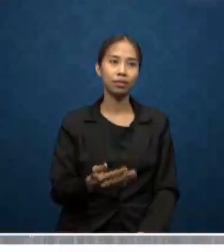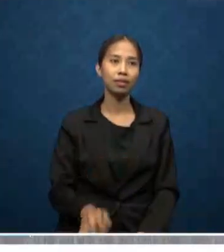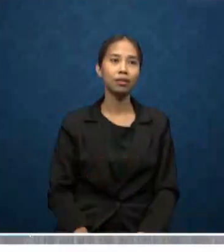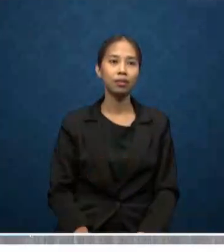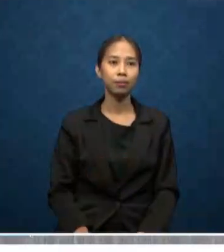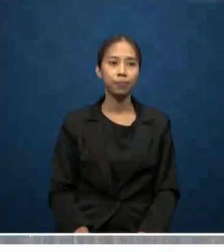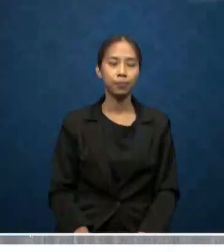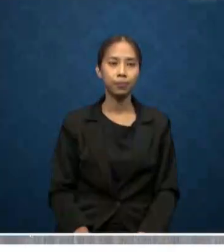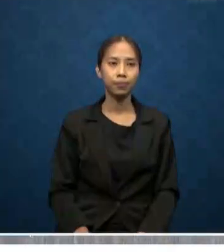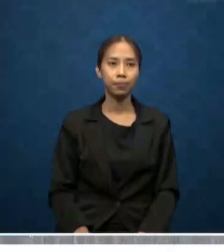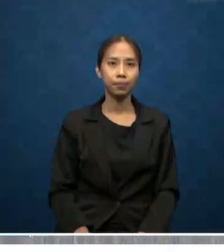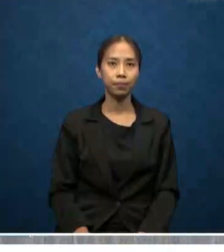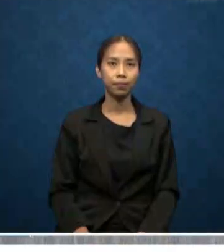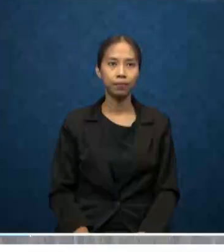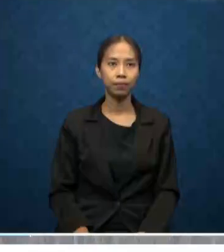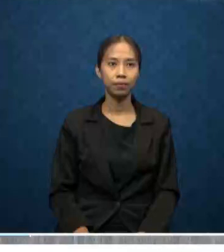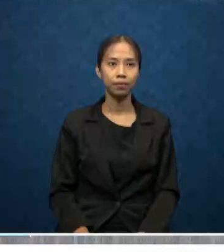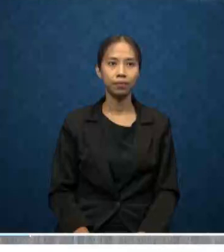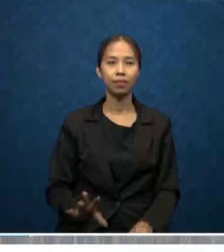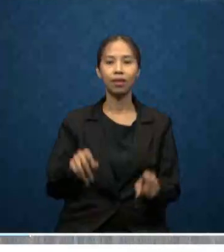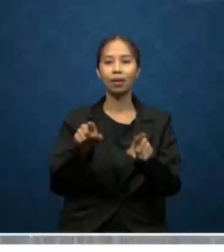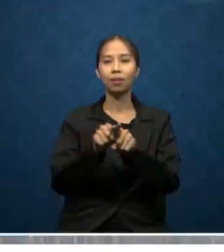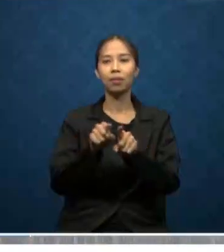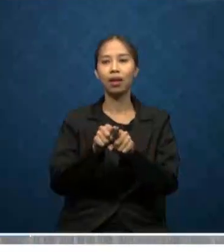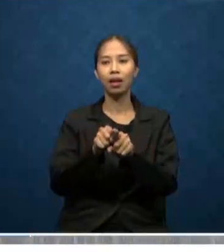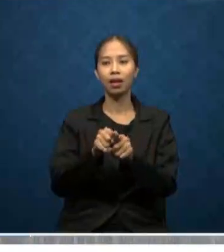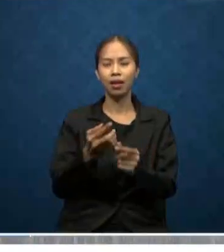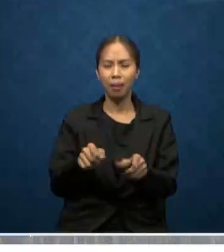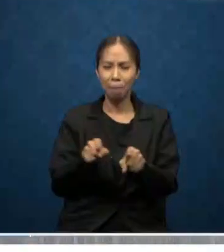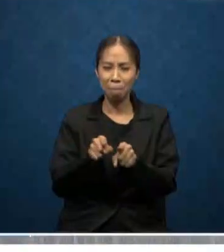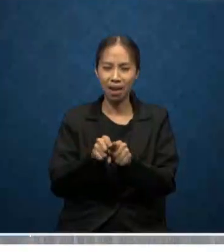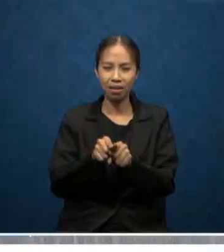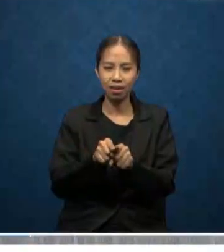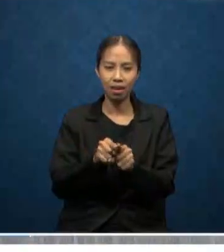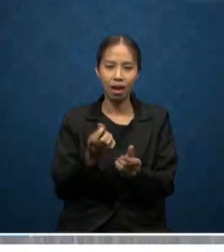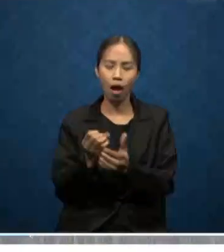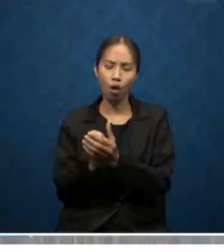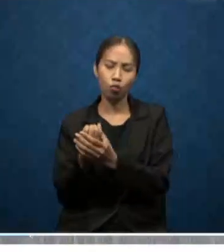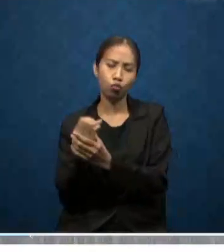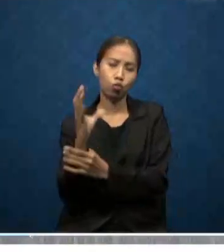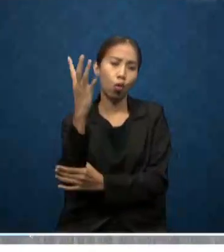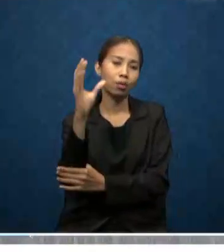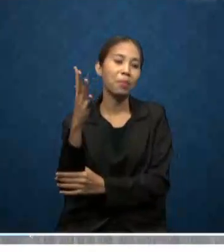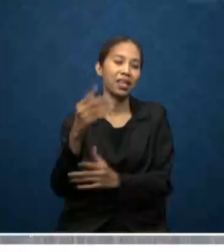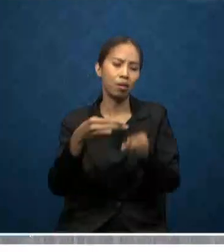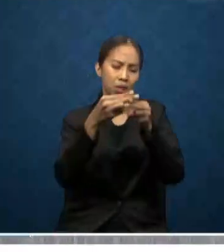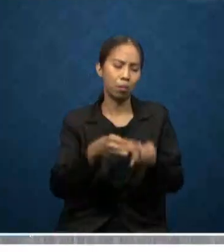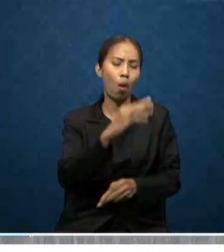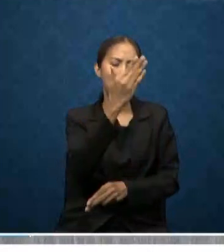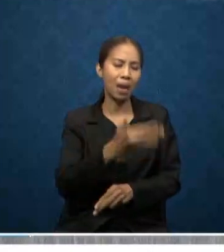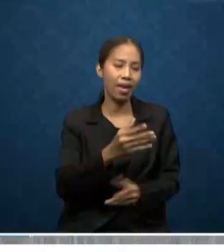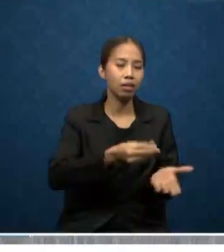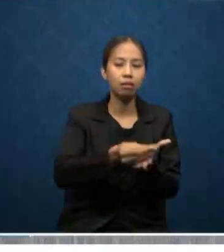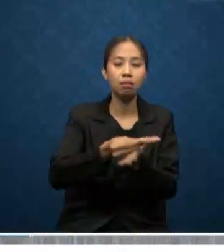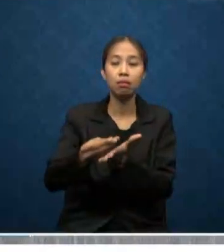นึงนะครับว่าไม่มีลำต้นแต่มีใบซื้อหากันได้เนี่ยตรงนี้เป็นประเด็นที่จ